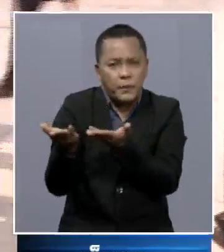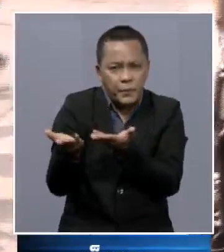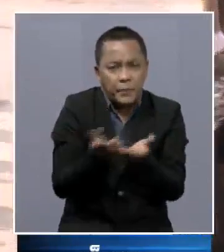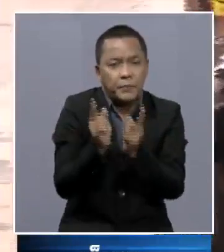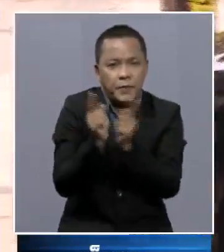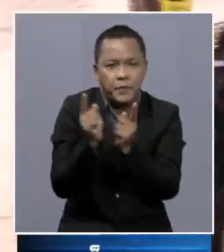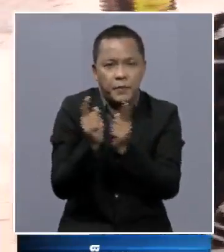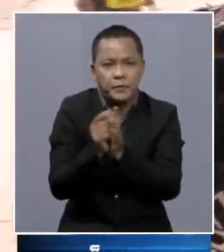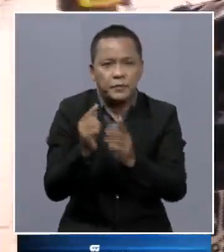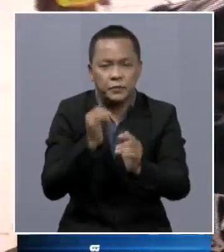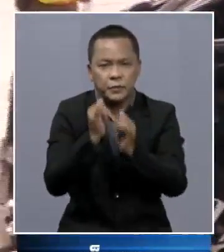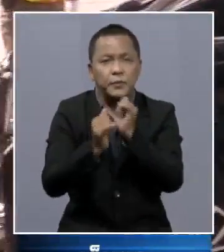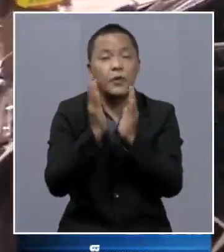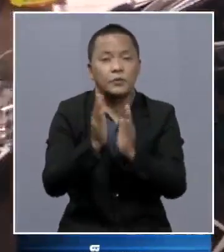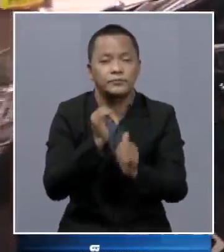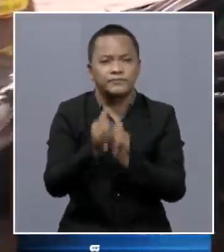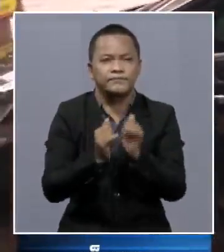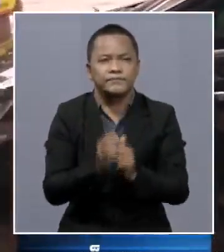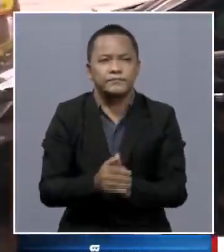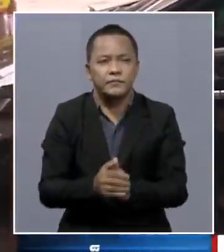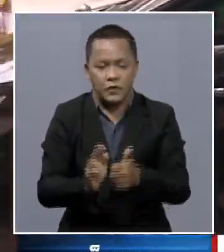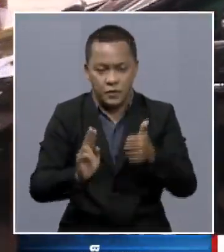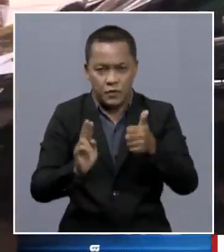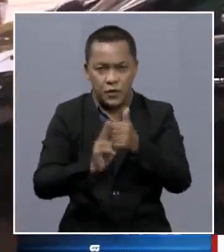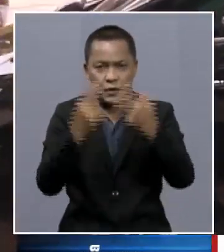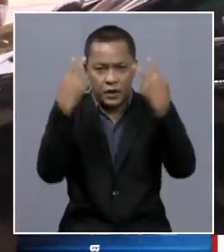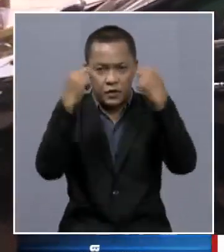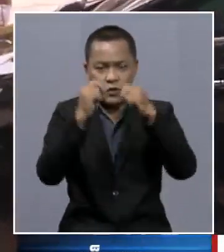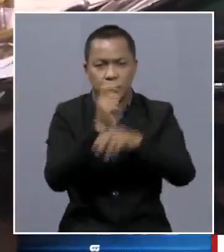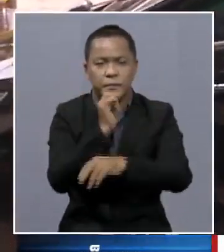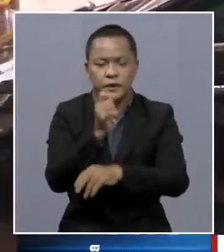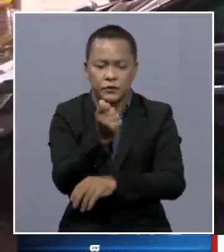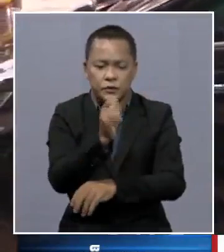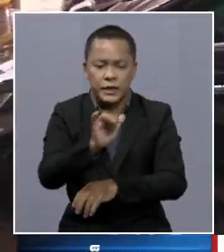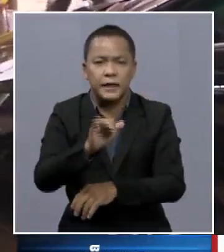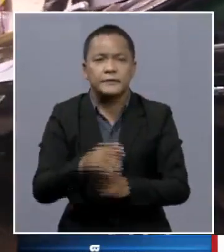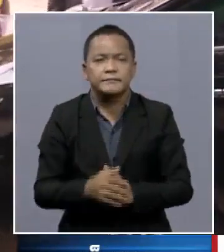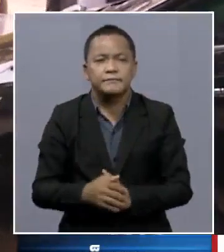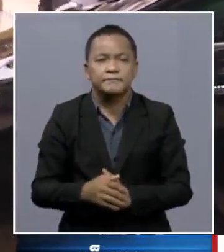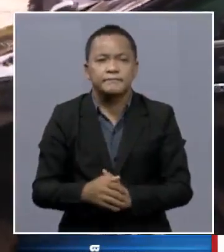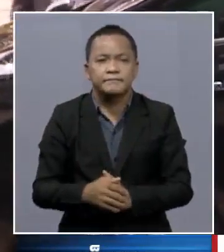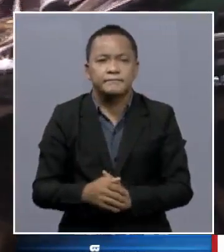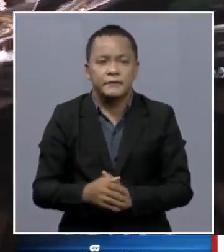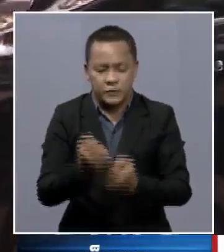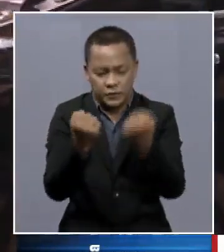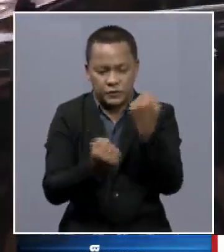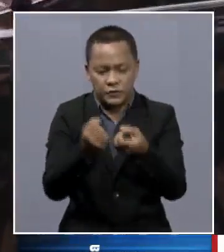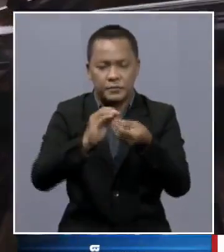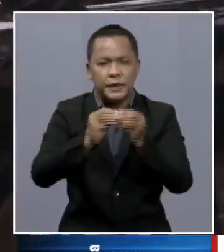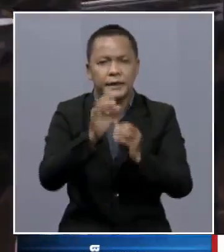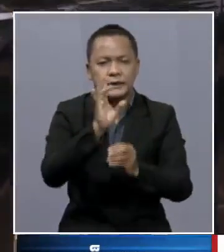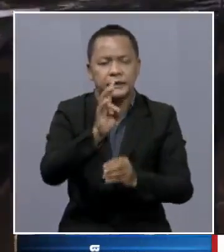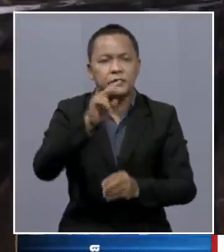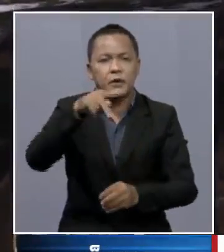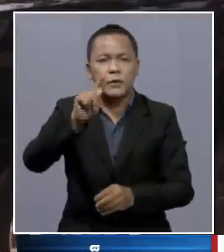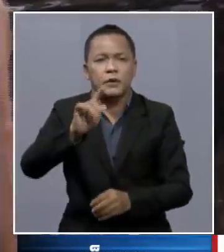กัน ครัขางเลยทีเดียวนะครับผลเอกประวิทยไปอายุทยา ด้วยเอาผ่าทธเบียร 7.8